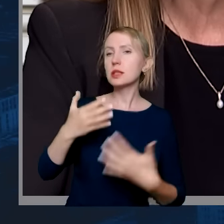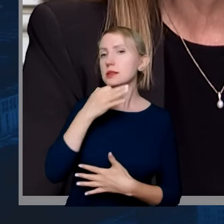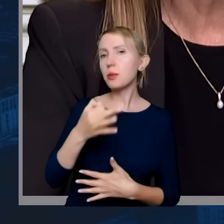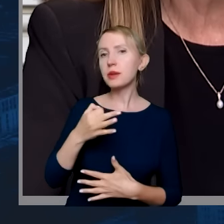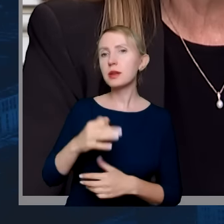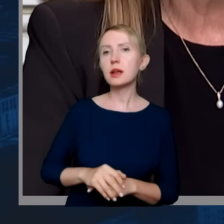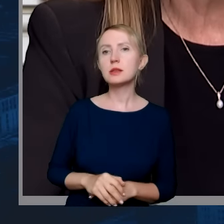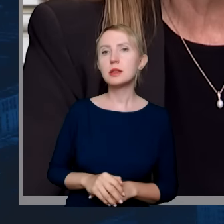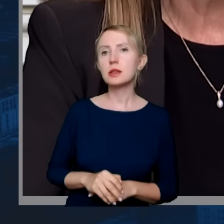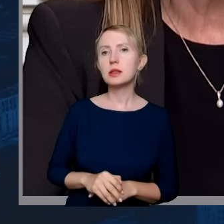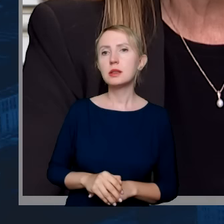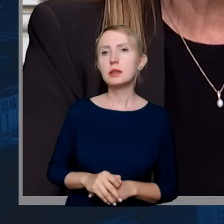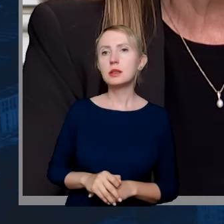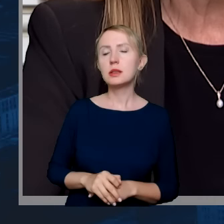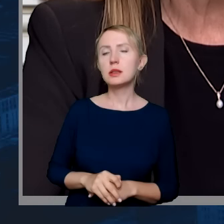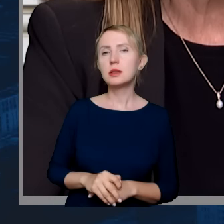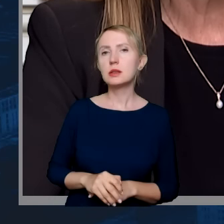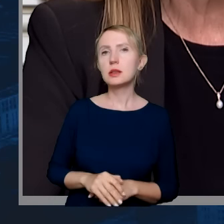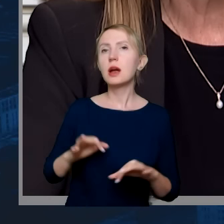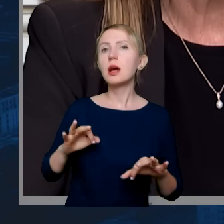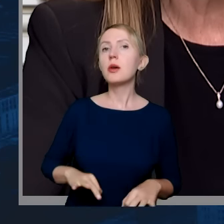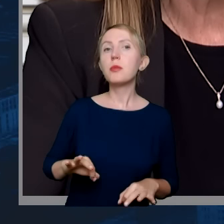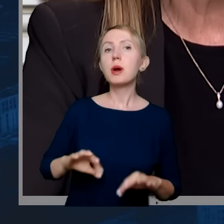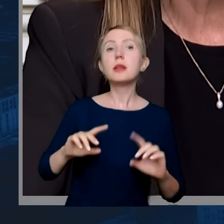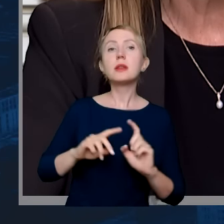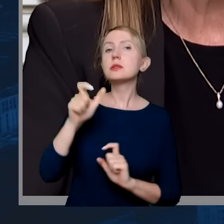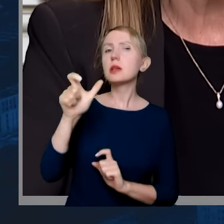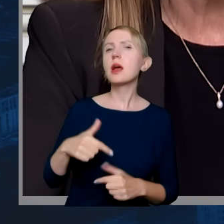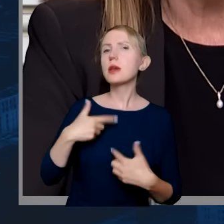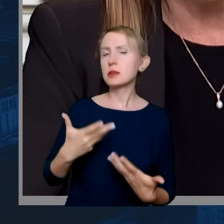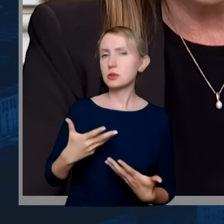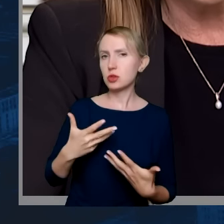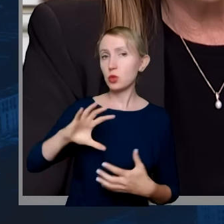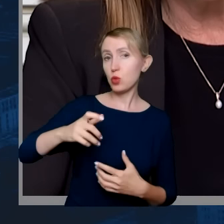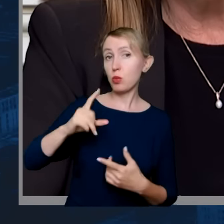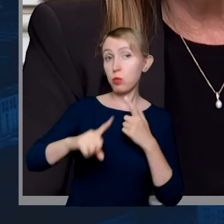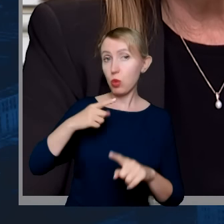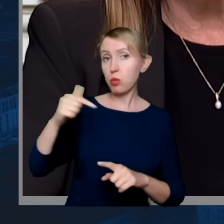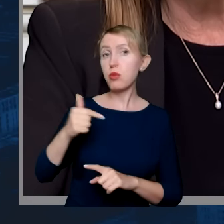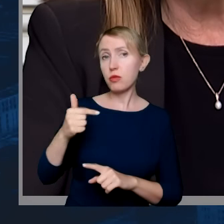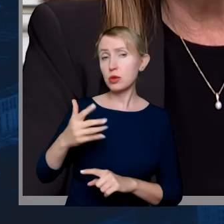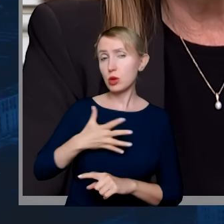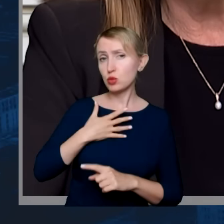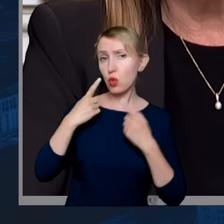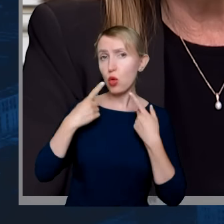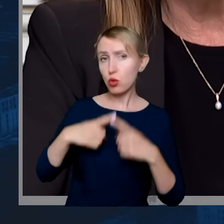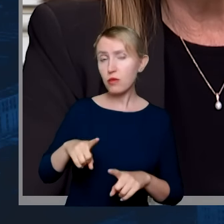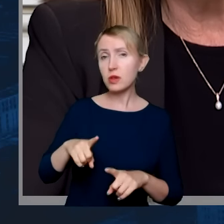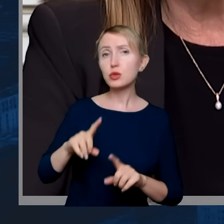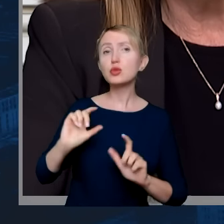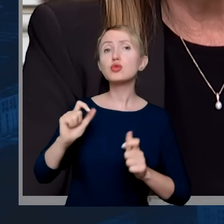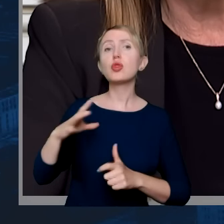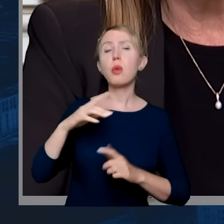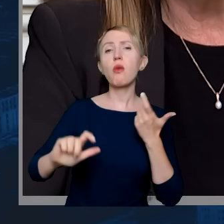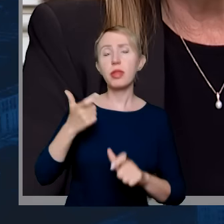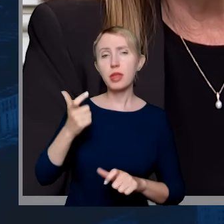senatora też przejść. Panie senatorze, czy klasa polityczna powinna poczuwać się do odpowiedzialności za to, co się wydarzyło? Za tę